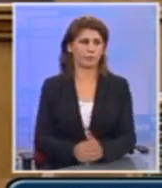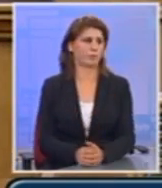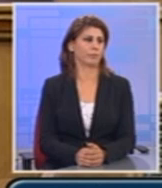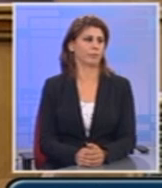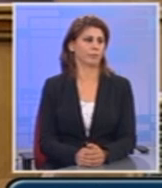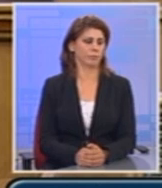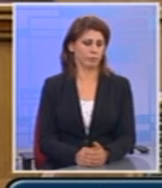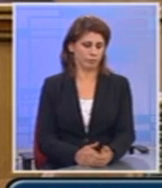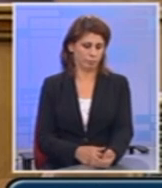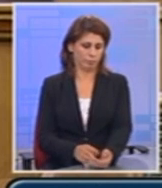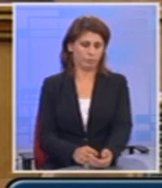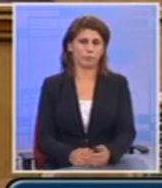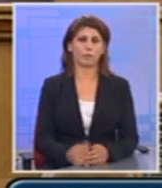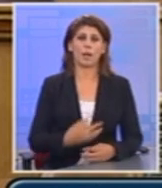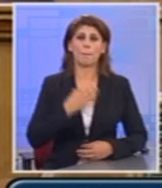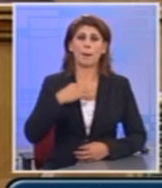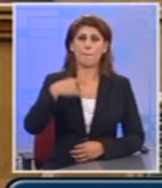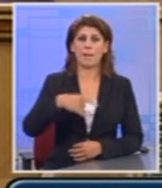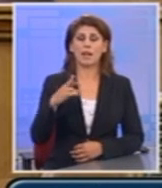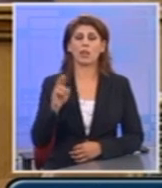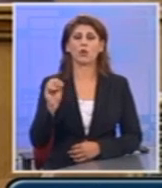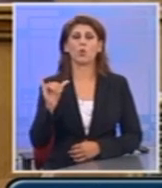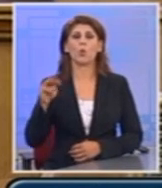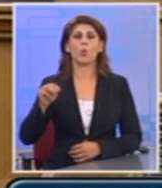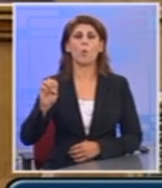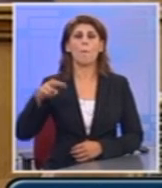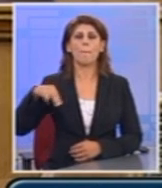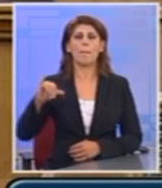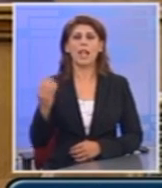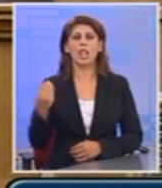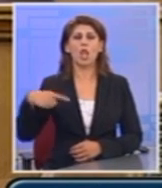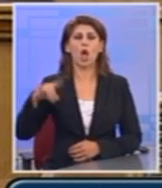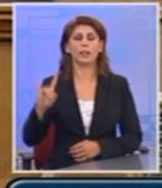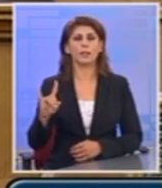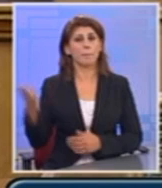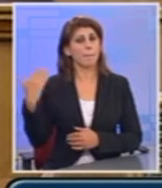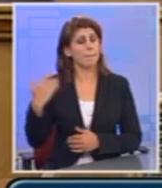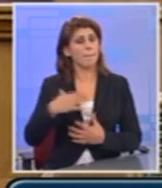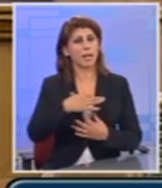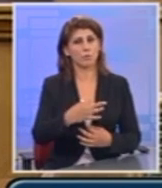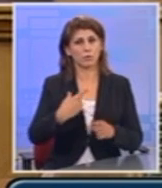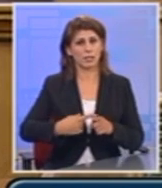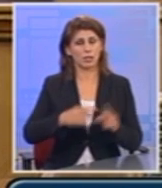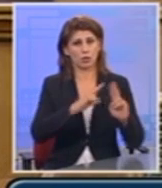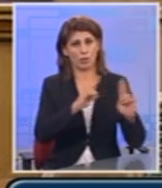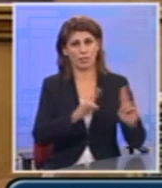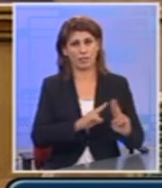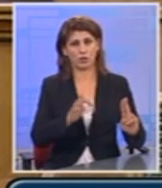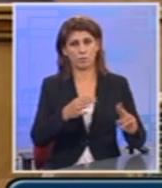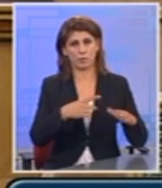ιουνίου με τον κύριο παναγιώτη ρουμελιώτη πρώην εκπρόσωπο της ελλάδας στο